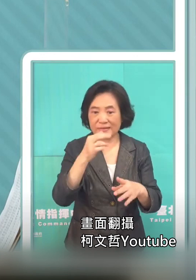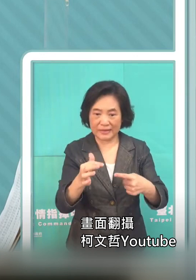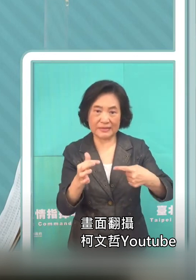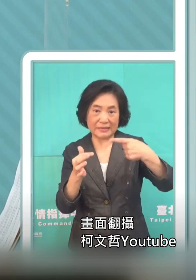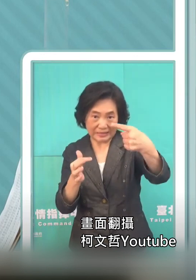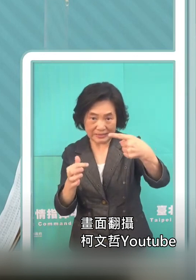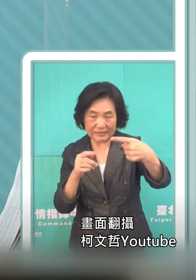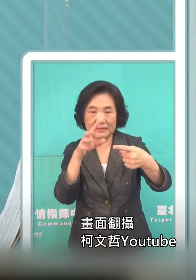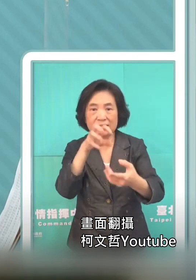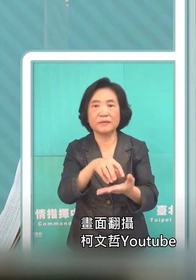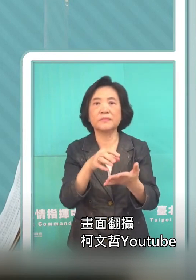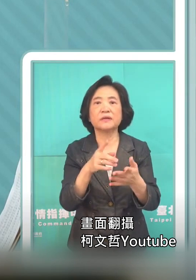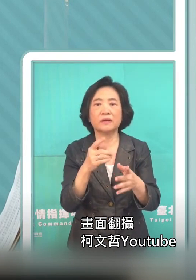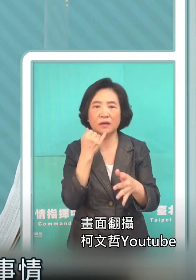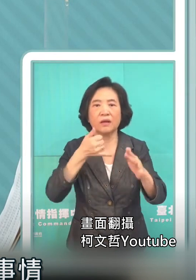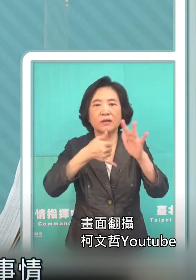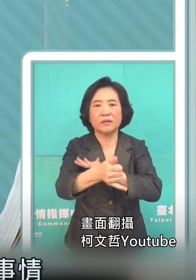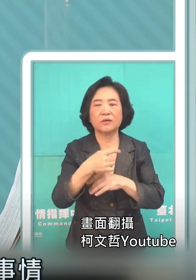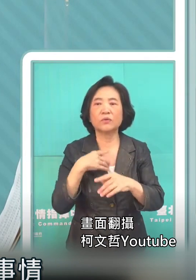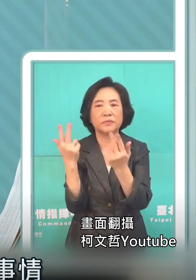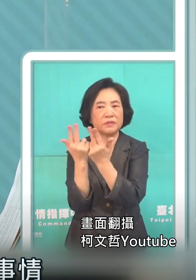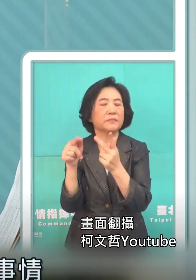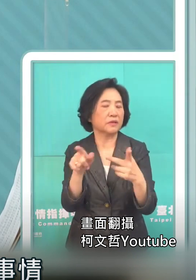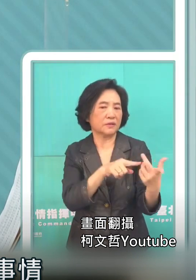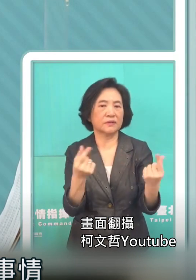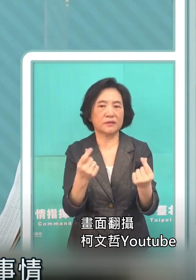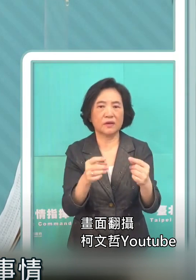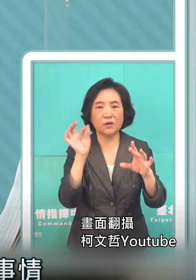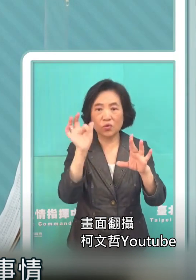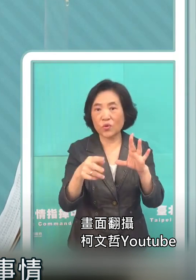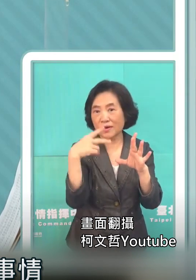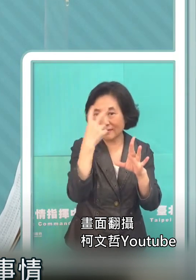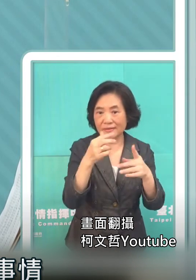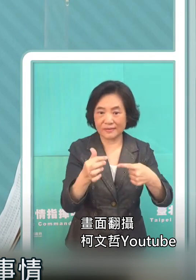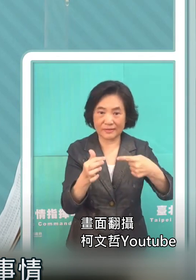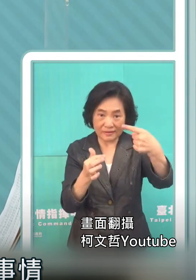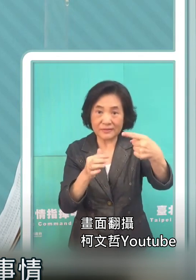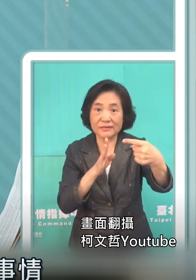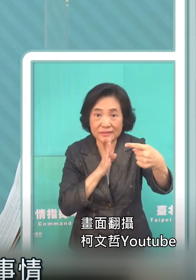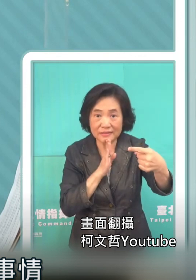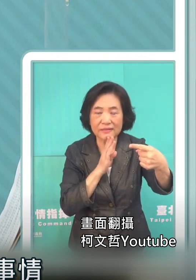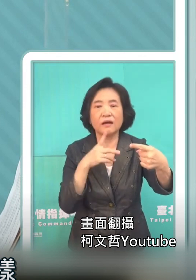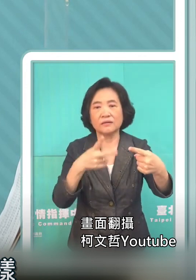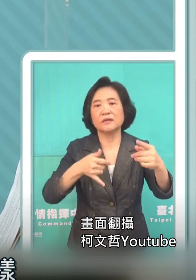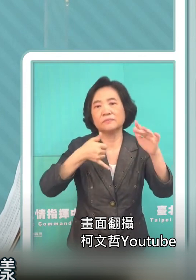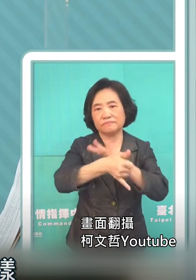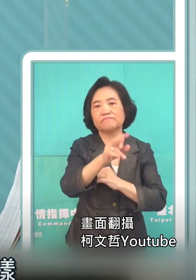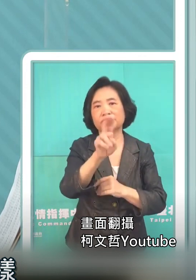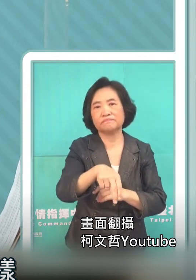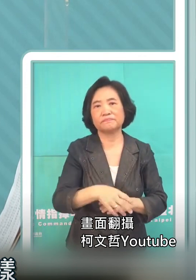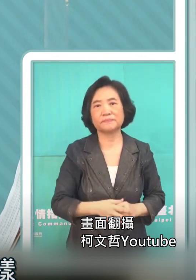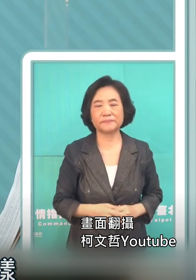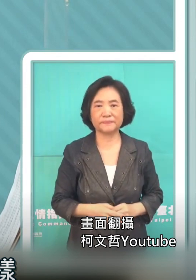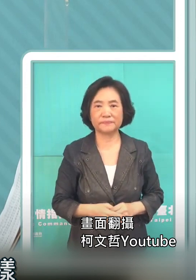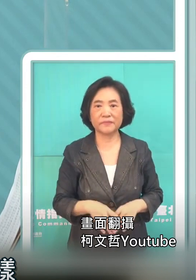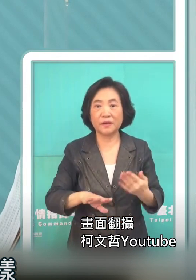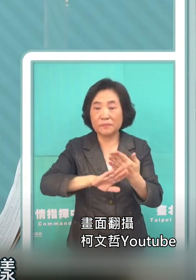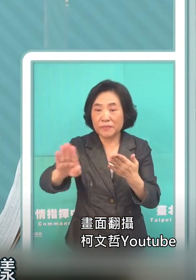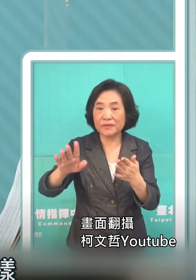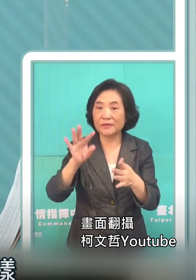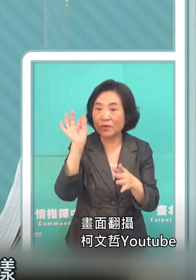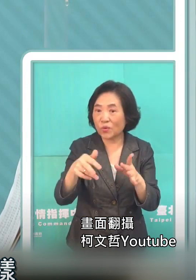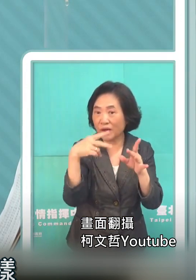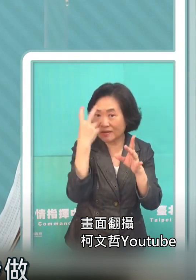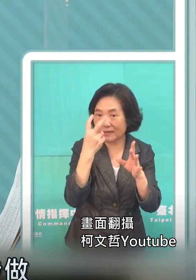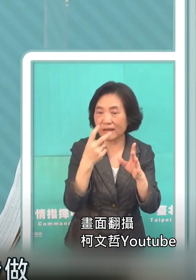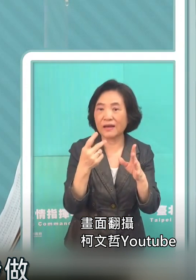我们今天做的就是跟新北市一样，以快筛阴性为我们所做的相关的事情。但我们其他所有的快筛站